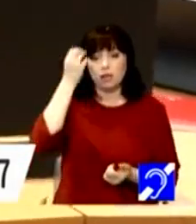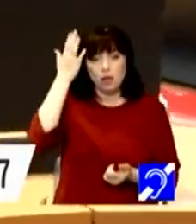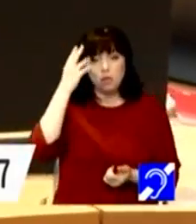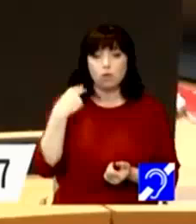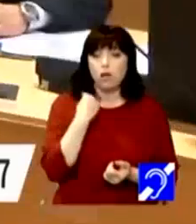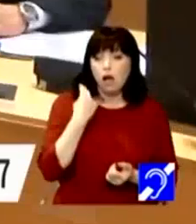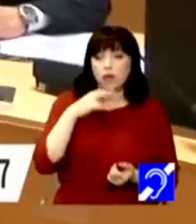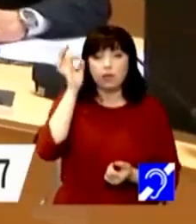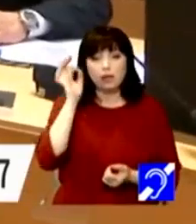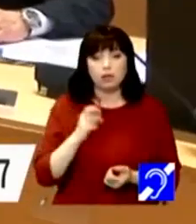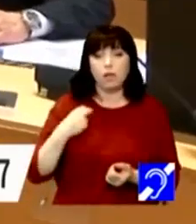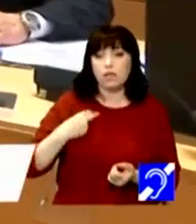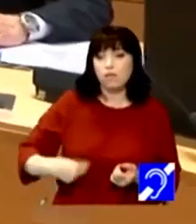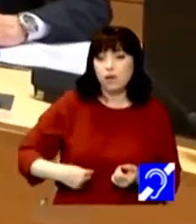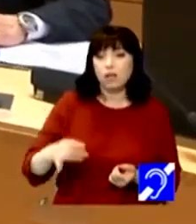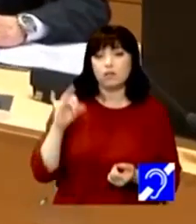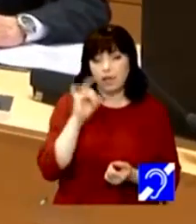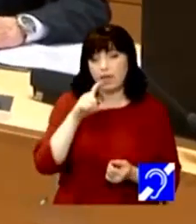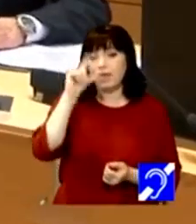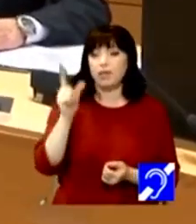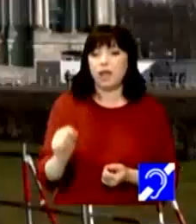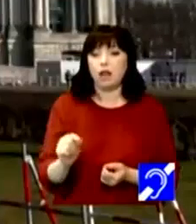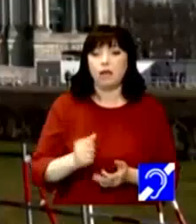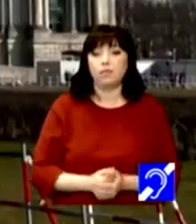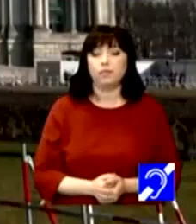Marea Britanie, Germania, Franța și Italia.